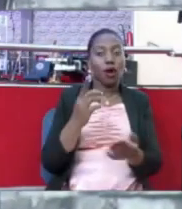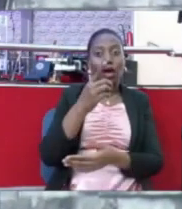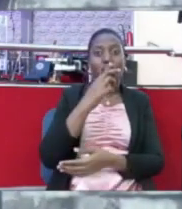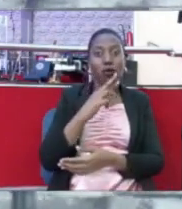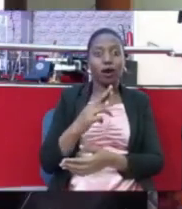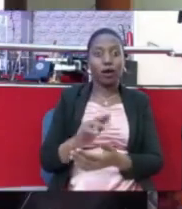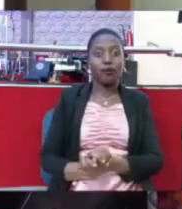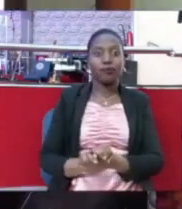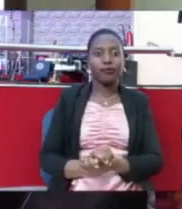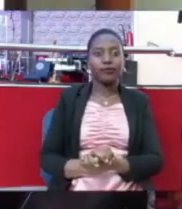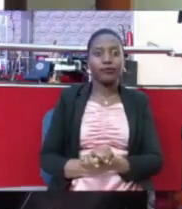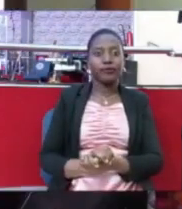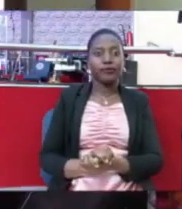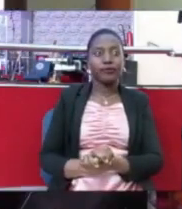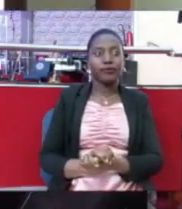popote ulipo.